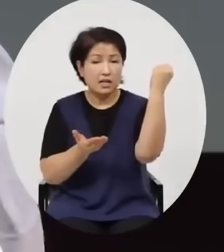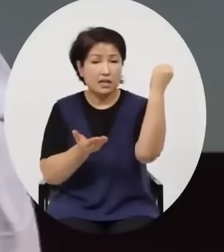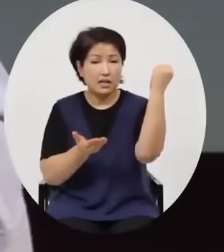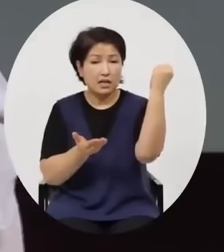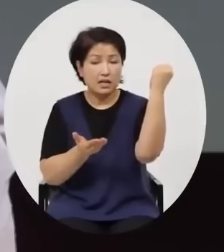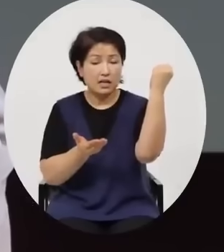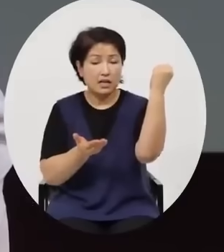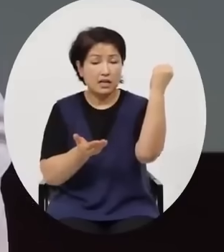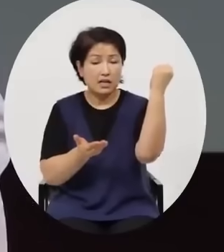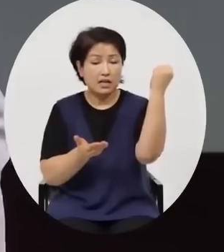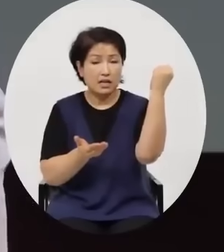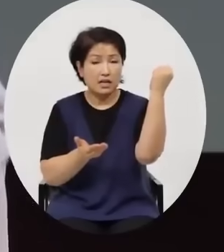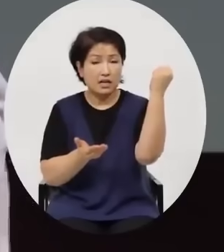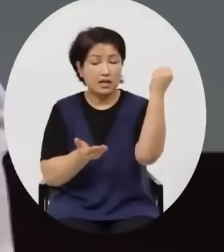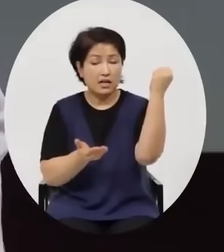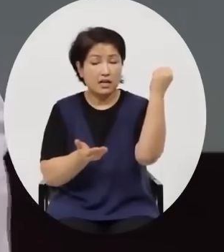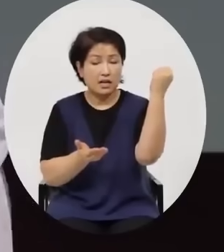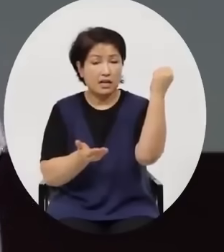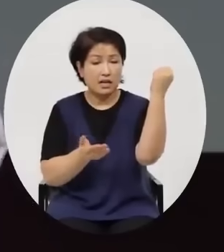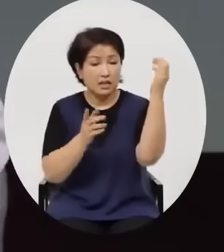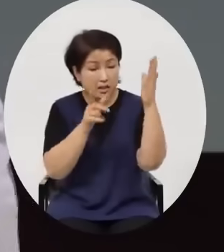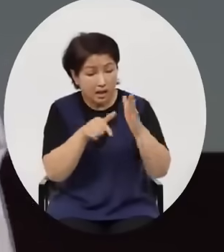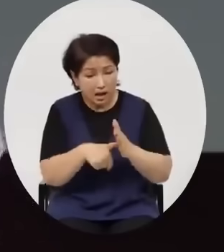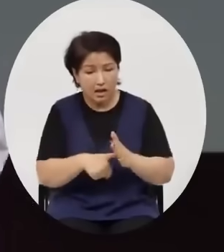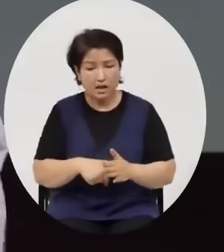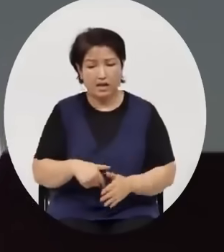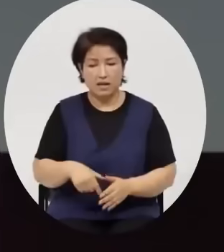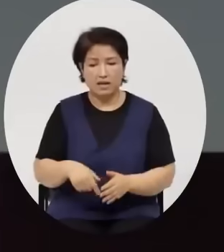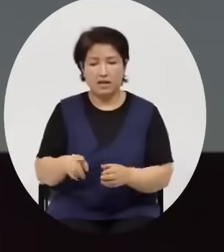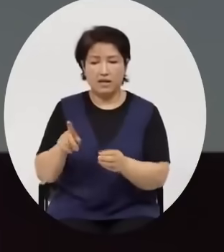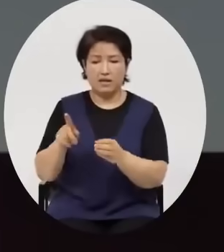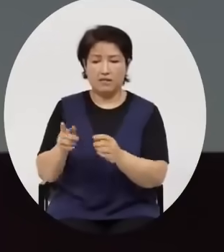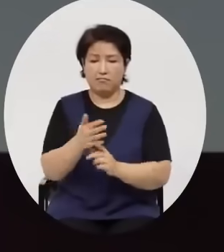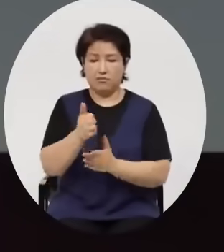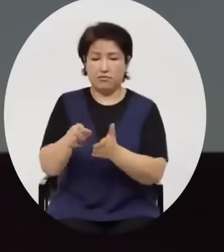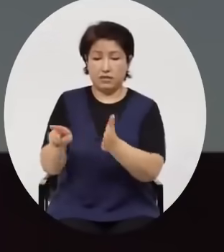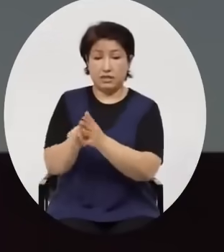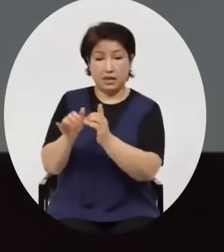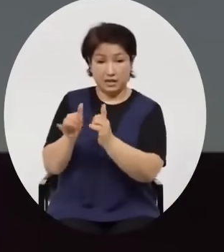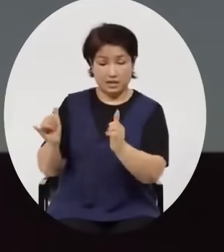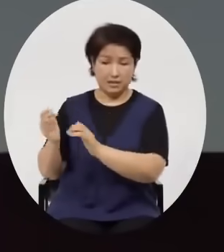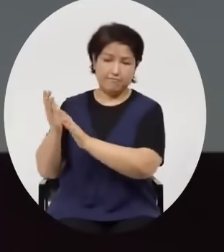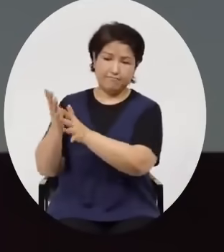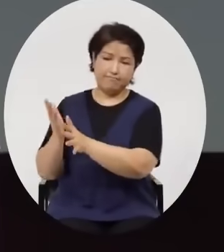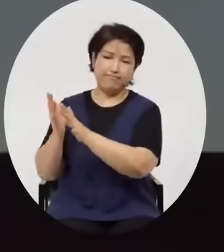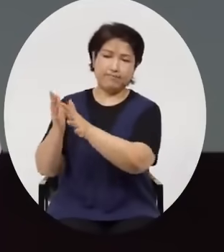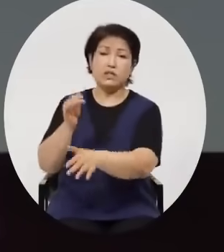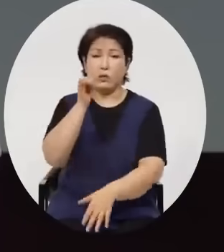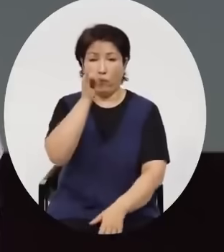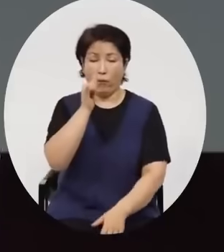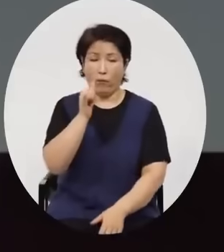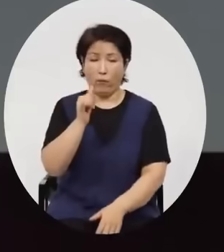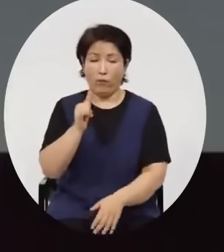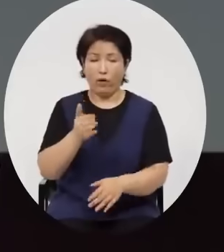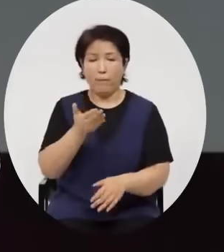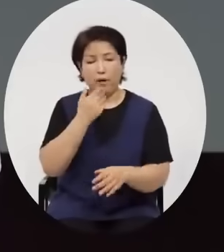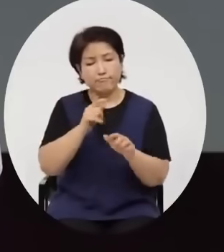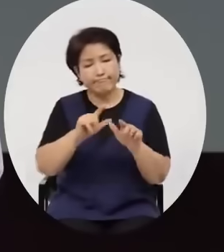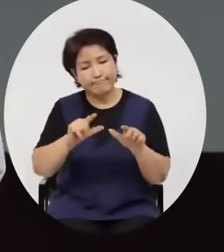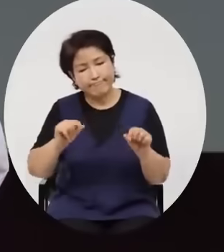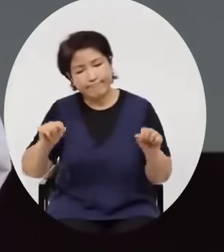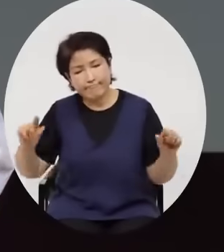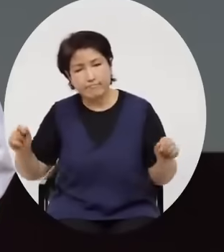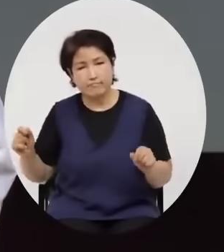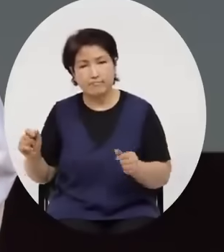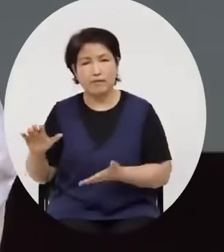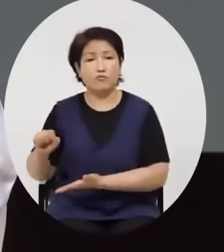이제 이 불교 신자들이 이제 선방에 공양을 가지고 와요. 스님들한테 이제 뭐 먹을 거 하고 가져와서